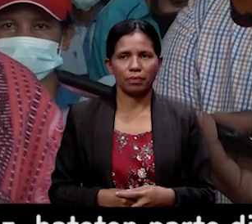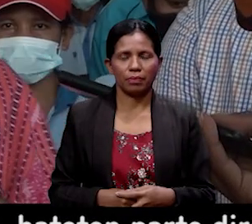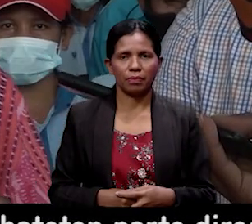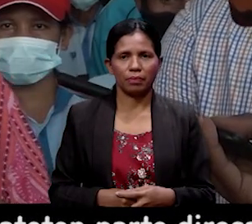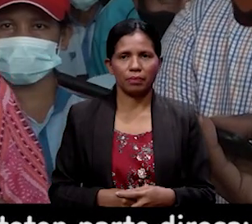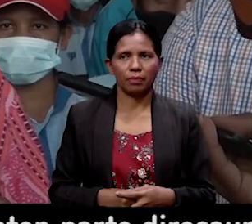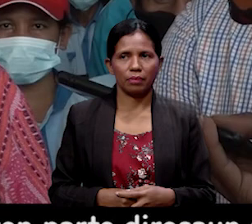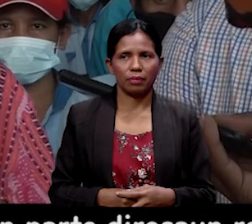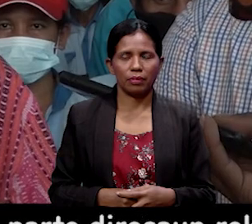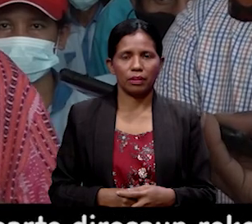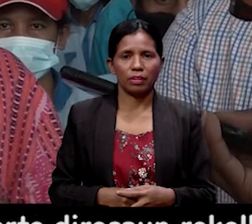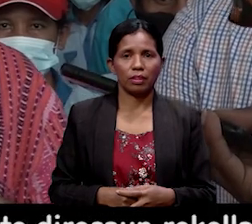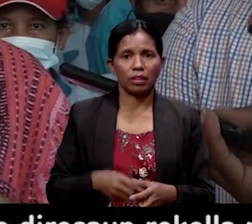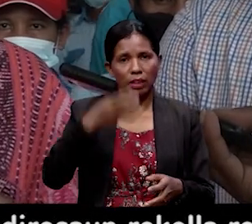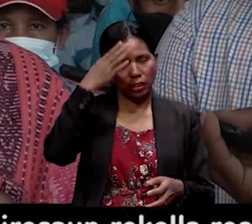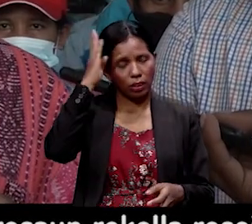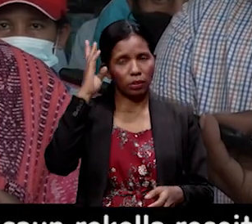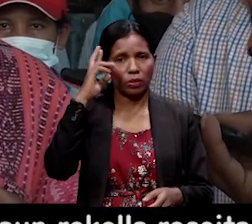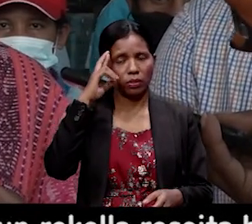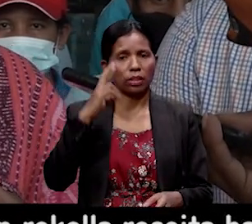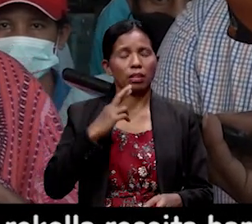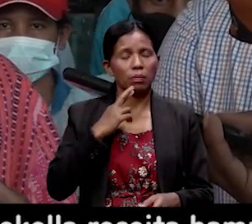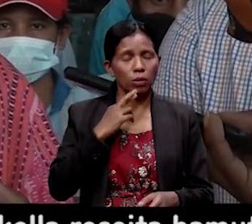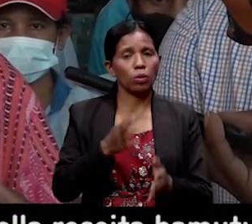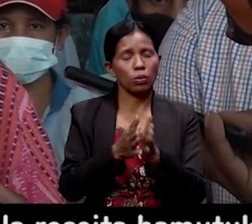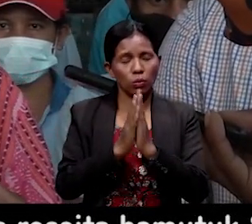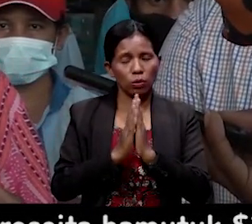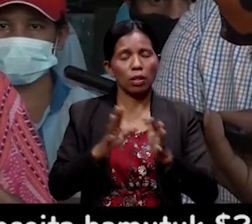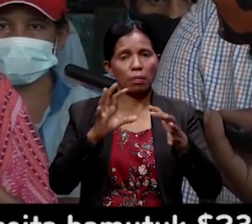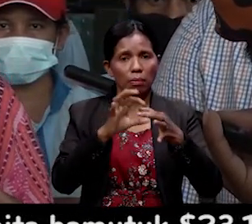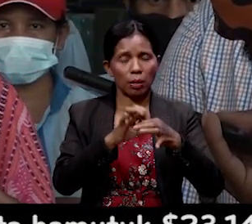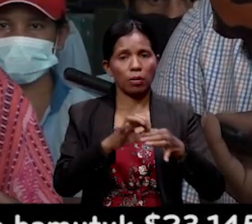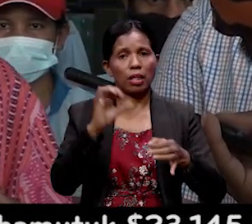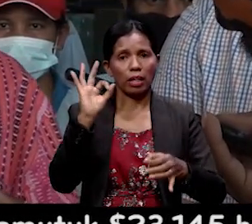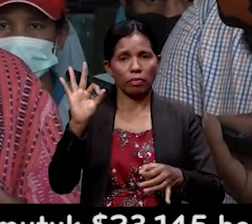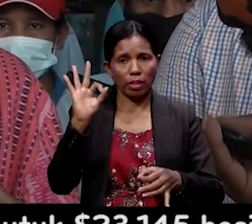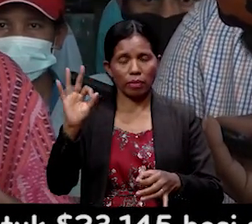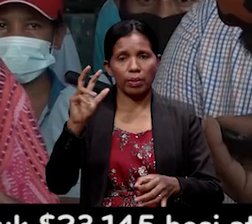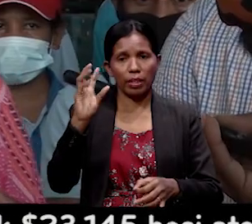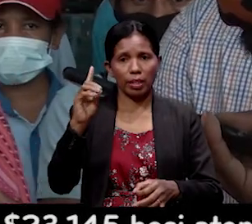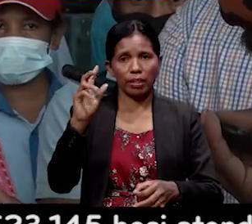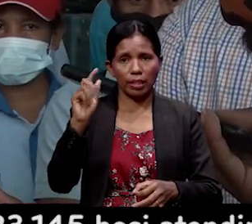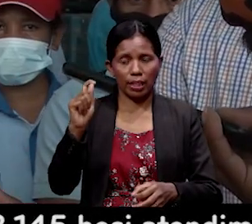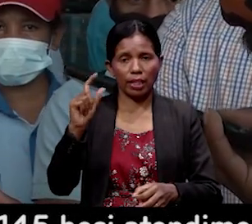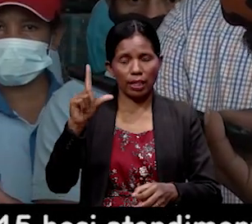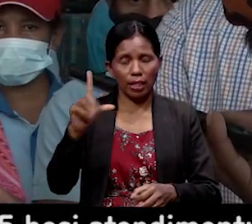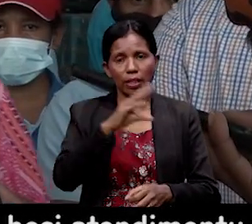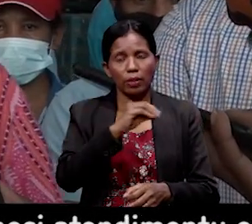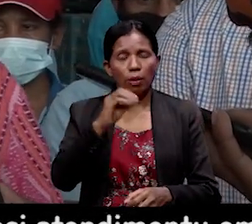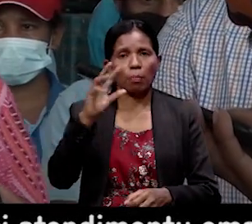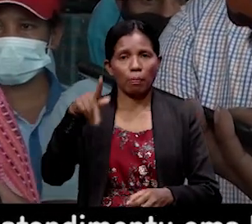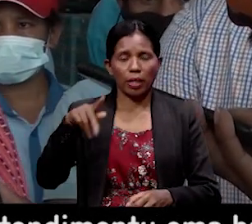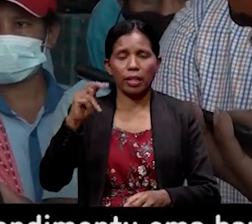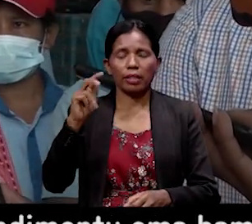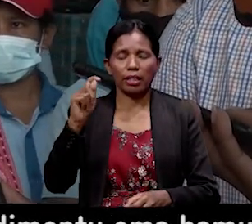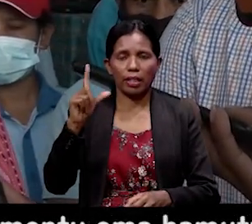Ex-presidente Republika José Ramzorta husu membro FFDTL no Peniteli, atau tau as interesse estado ho di labele